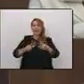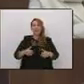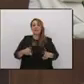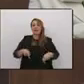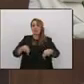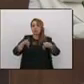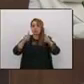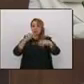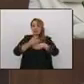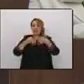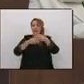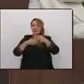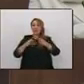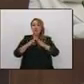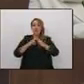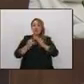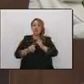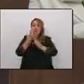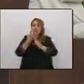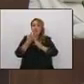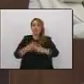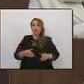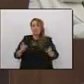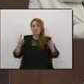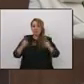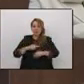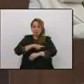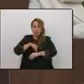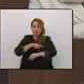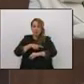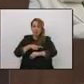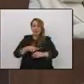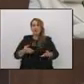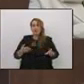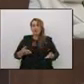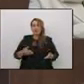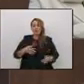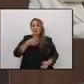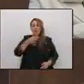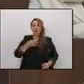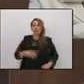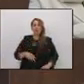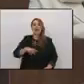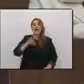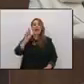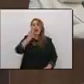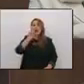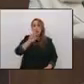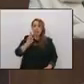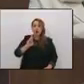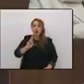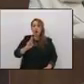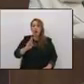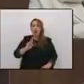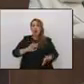ولكن يعني نظرا لضيق الوقت سوف أتقدم لكم معالي الوزير بتقرير مستفيض حول